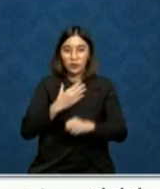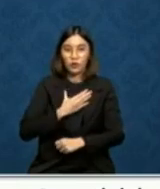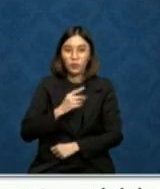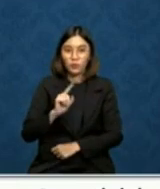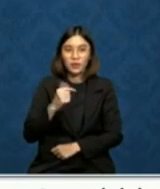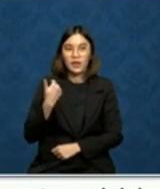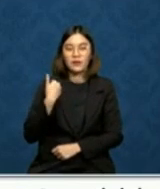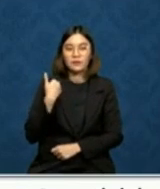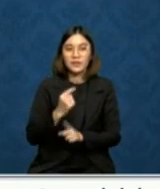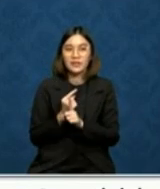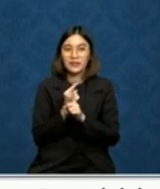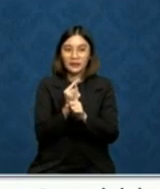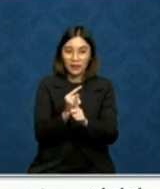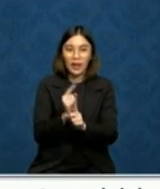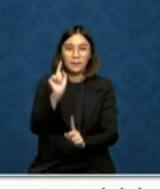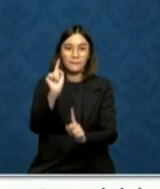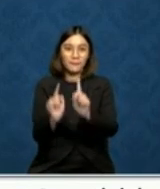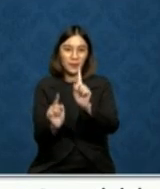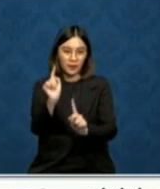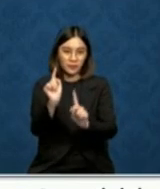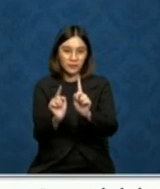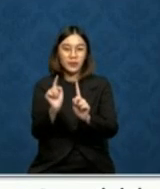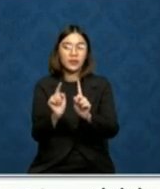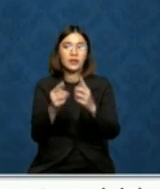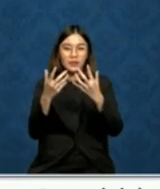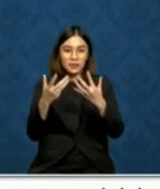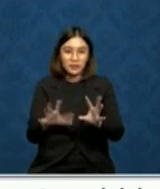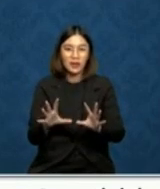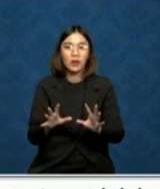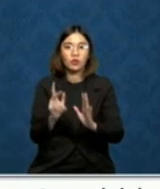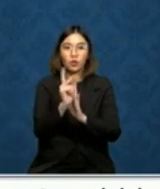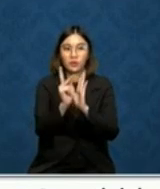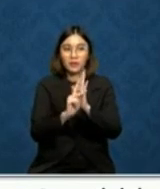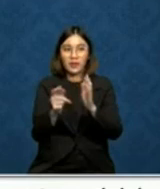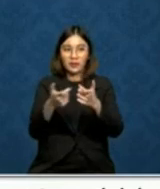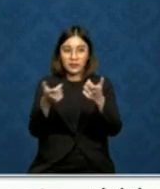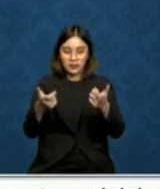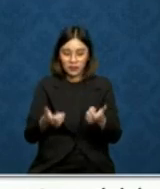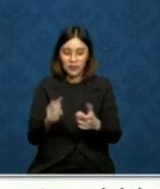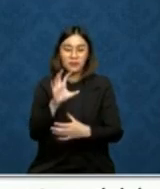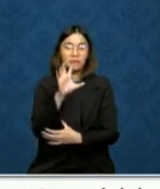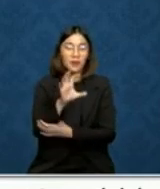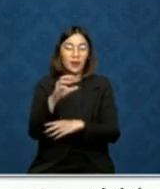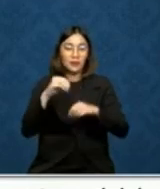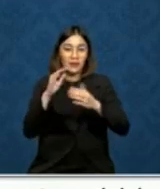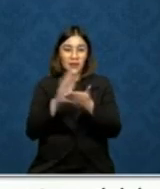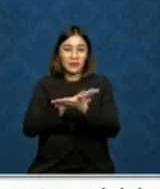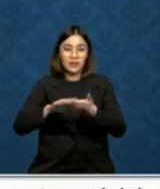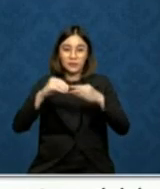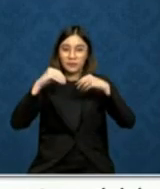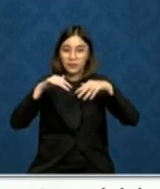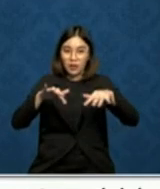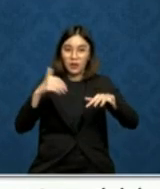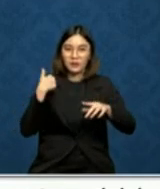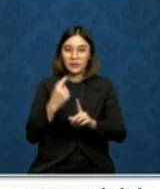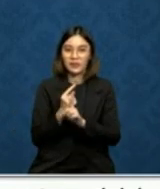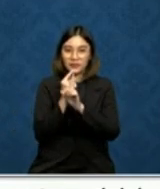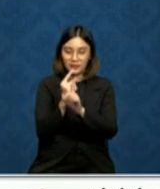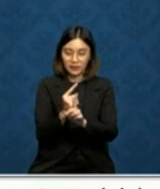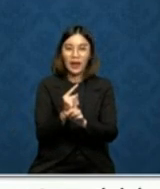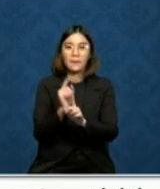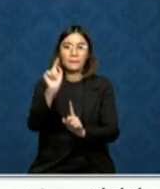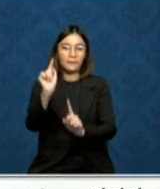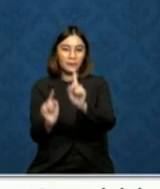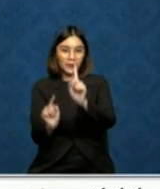รมีการติดตามและประเมินผลหลังจากกฎหมายฉบับนี้มีการบังคับใช้แล้วควรมีการติดตามประเ